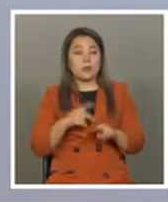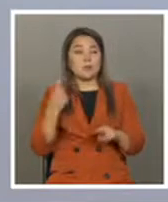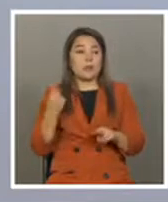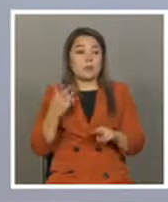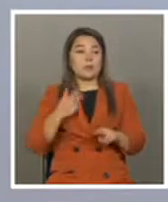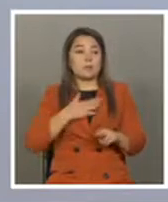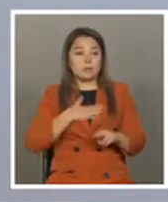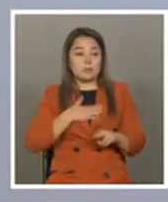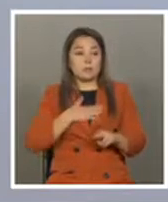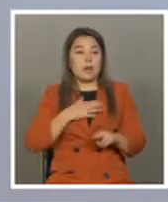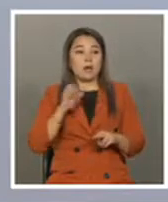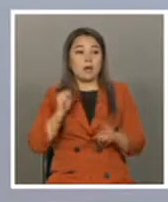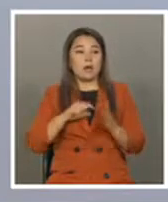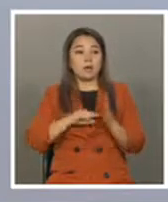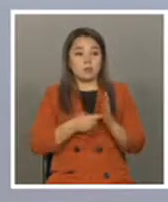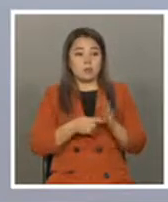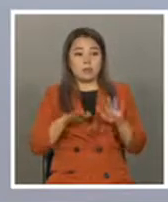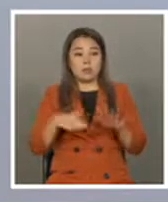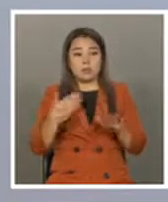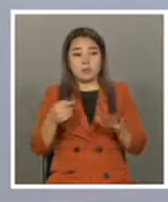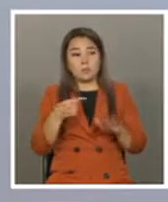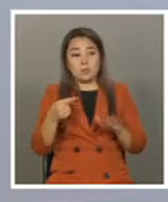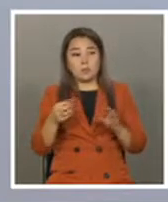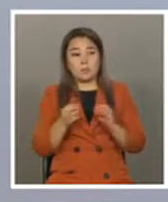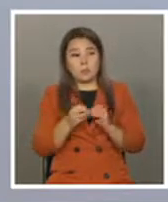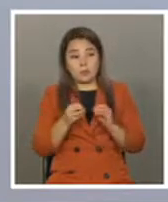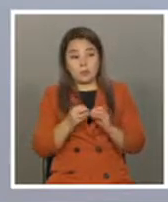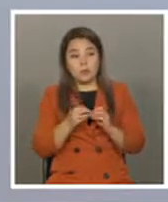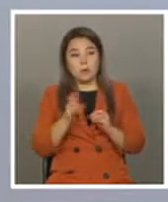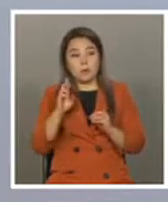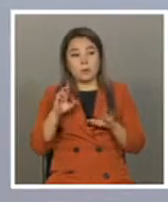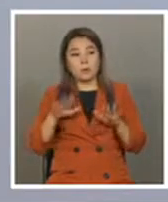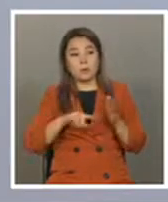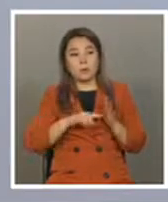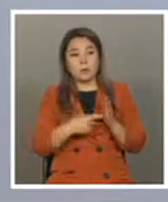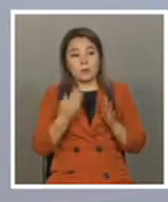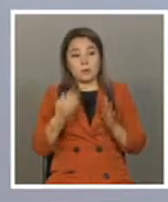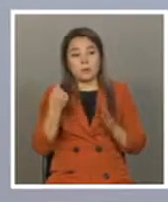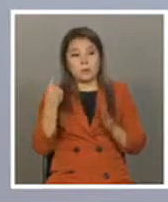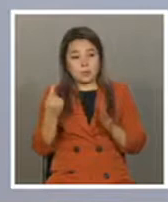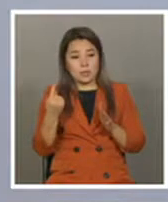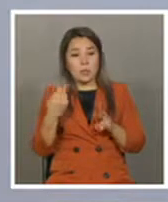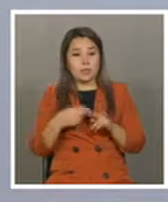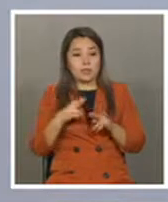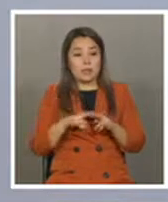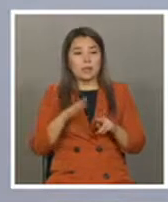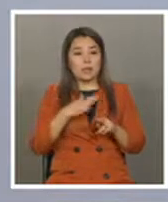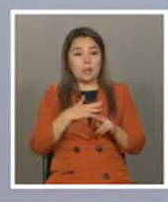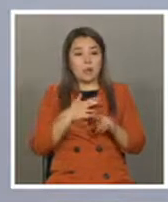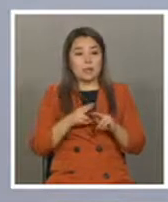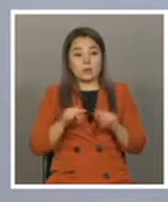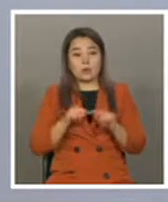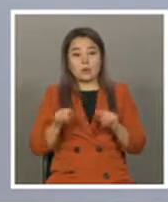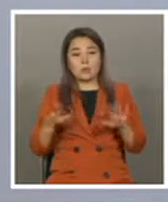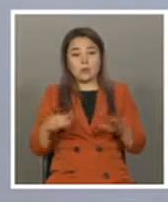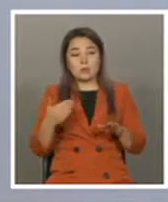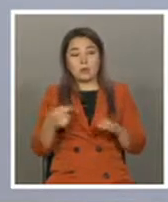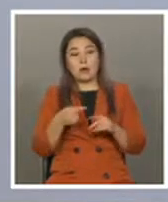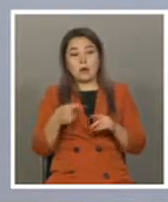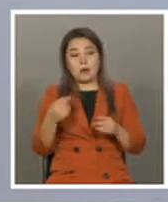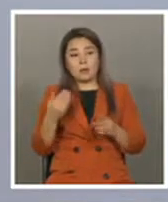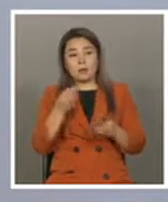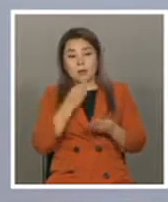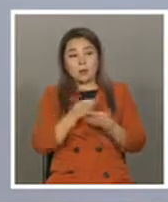бізде А нүктесінің координаты -10, Б нүктесінің координаты 1, яғни біз осы координаттардың